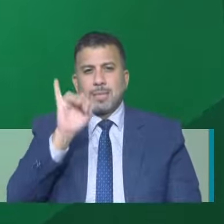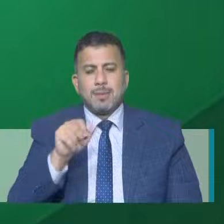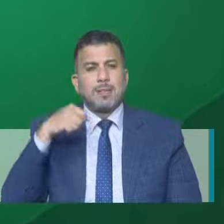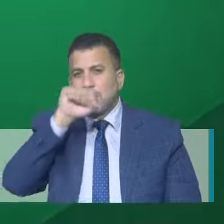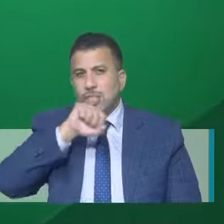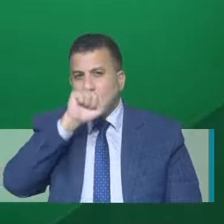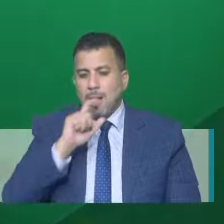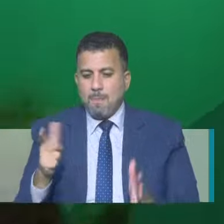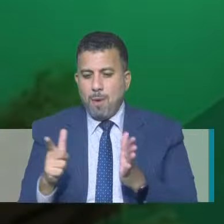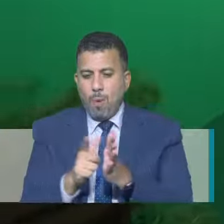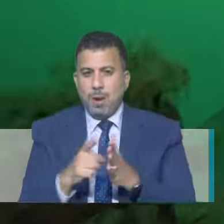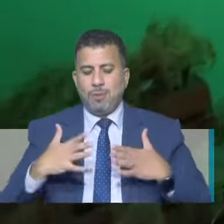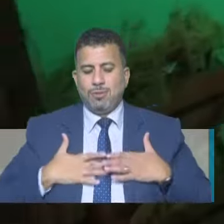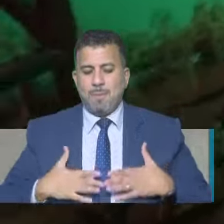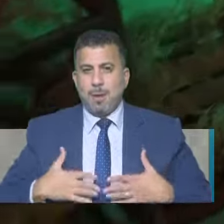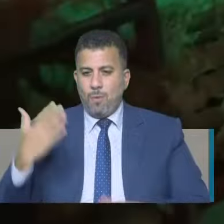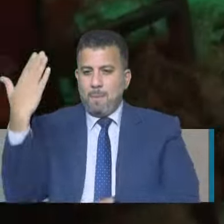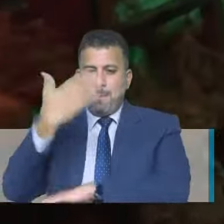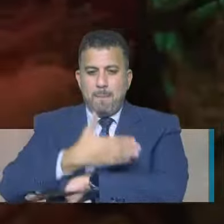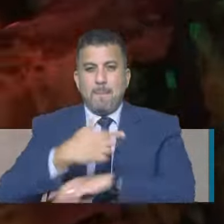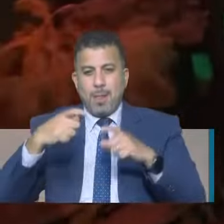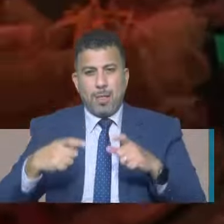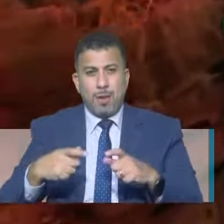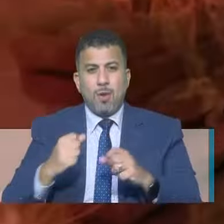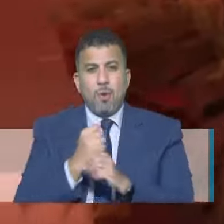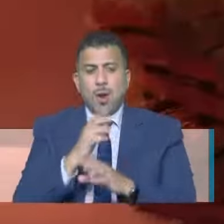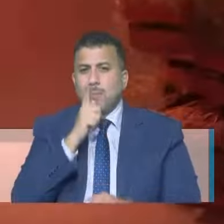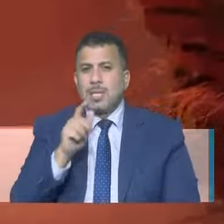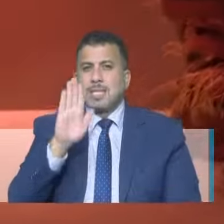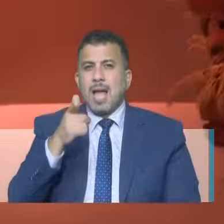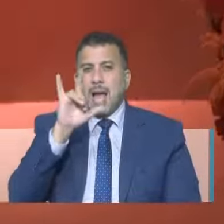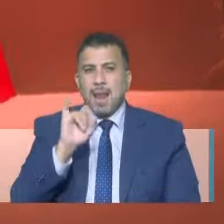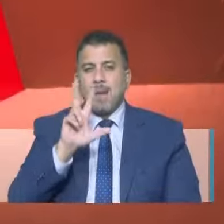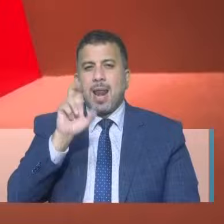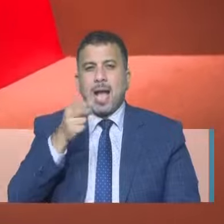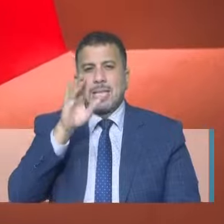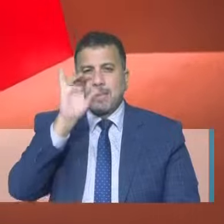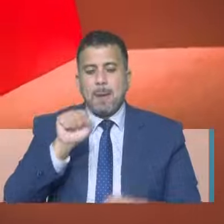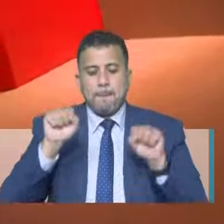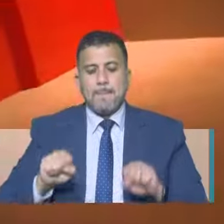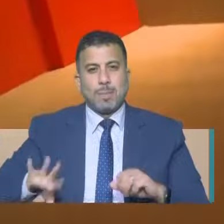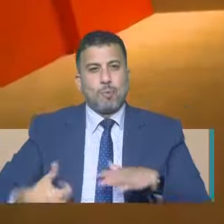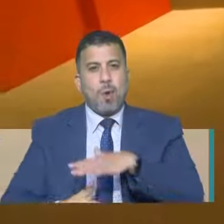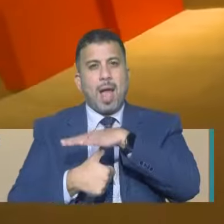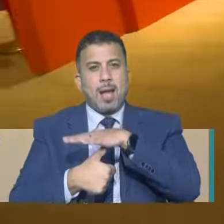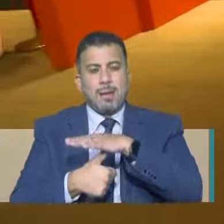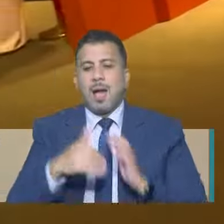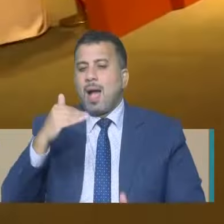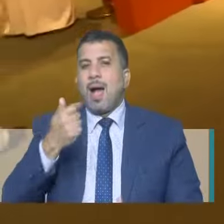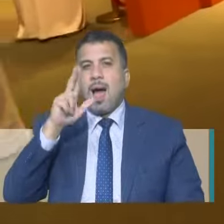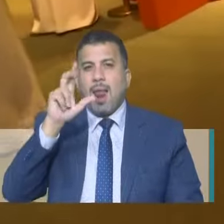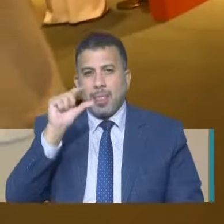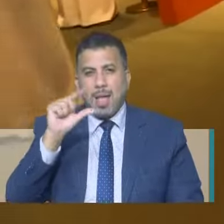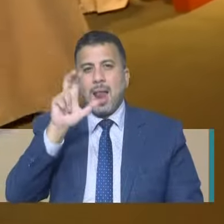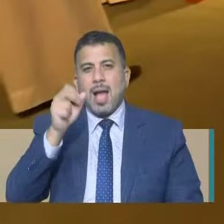هيئه الشارقه للموانئ والجمارك والمناطق الحره والشيخ سالم بن عبد الرحمن القاسمي رئيس مكتب سمو الحاكم والشيخ خالد بن عصام